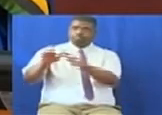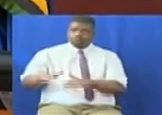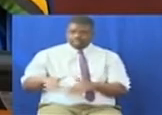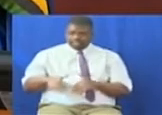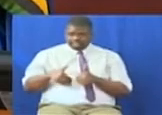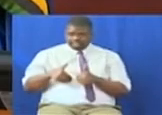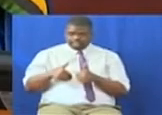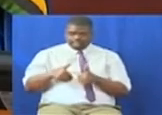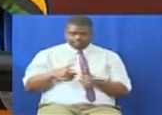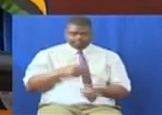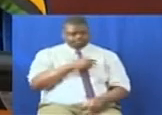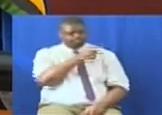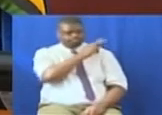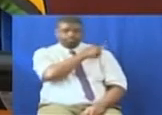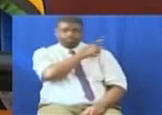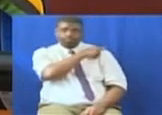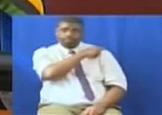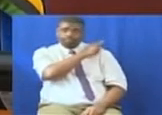mheshimiwa Freeman Mbowe